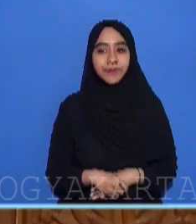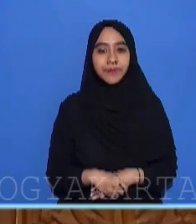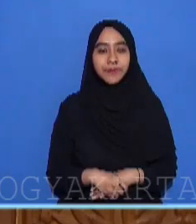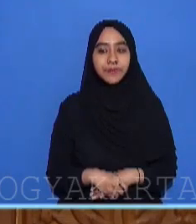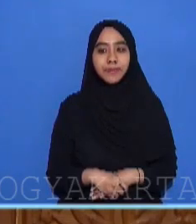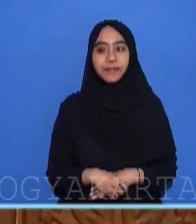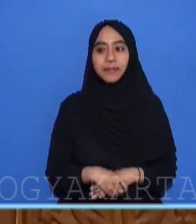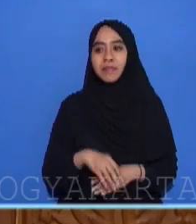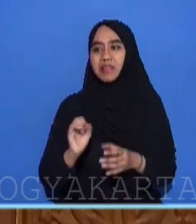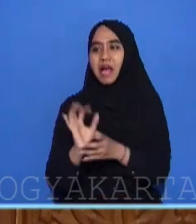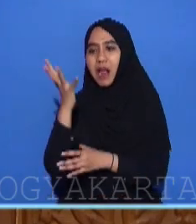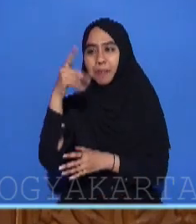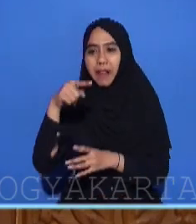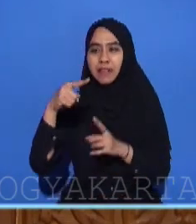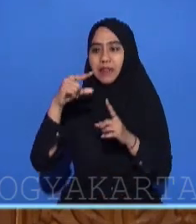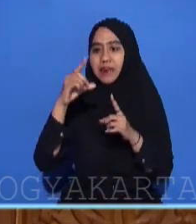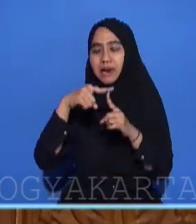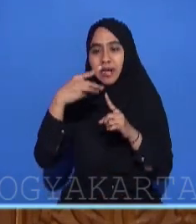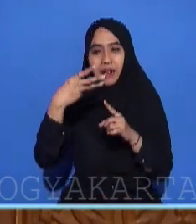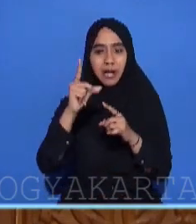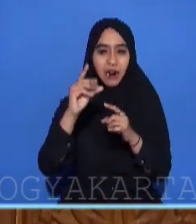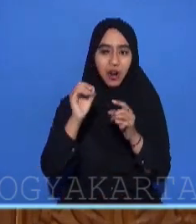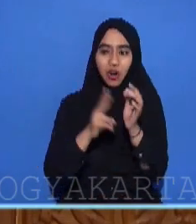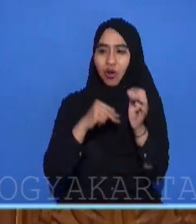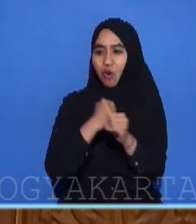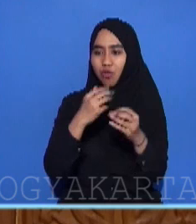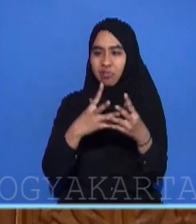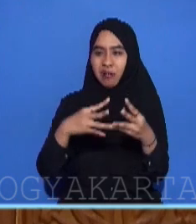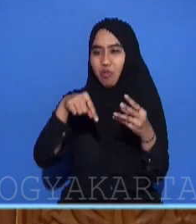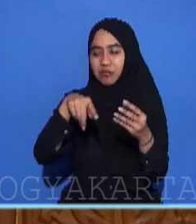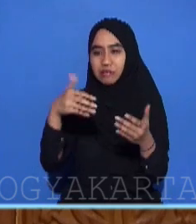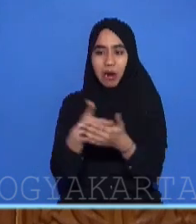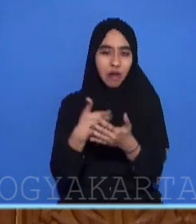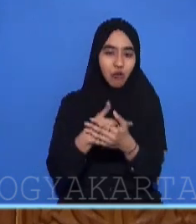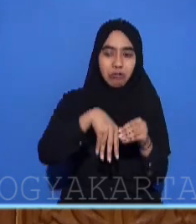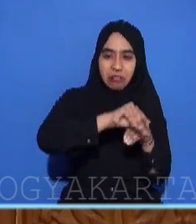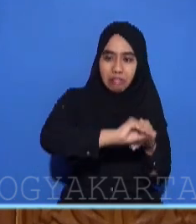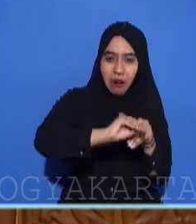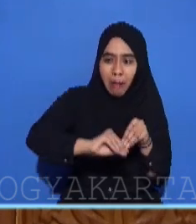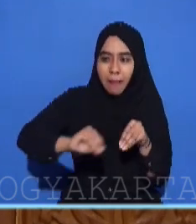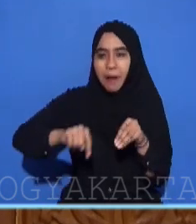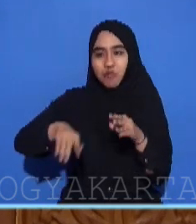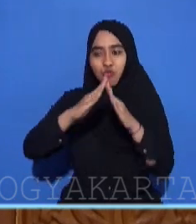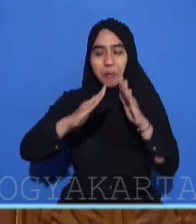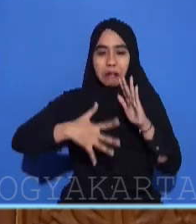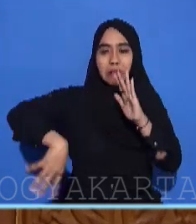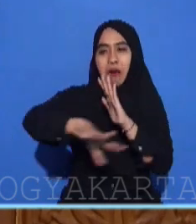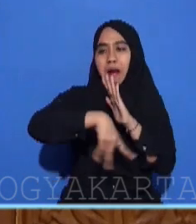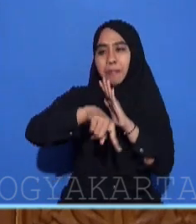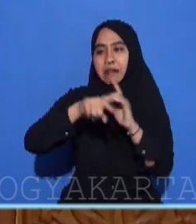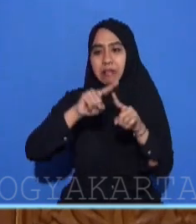taneman terongjak setunggal tanan janganan ingkang asring dipun taneming masyarakat in pekawisan ananging ingkang